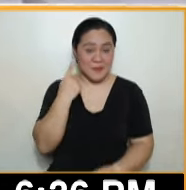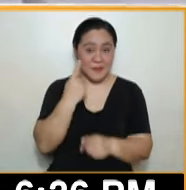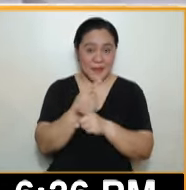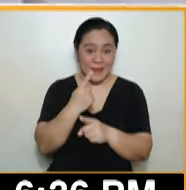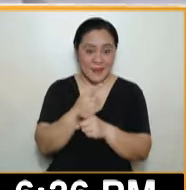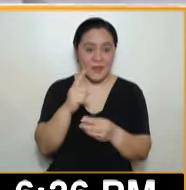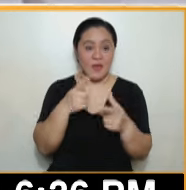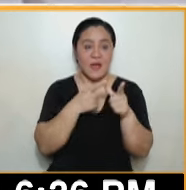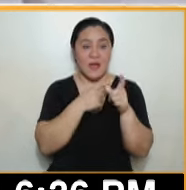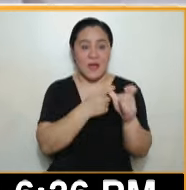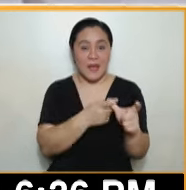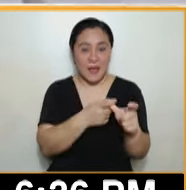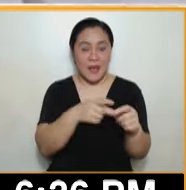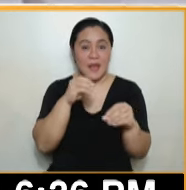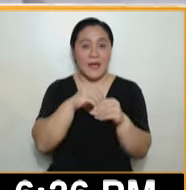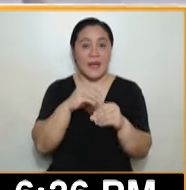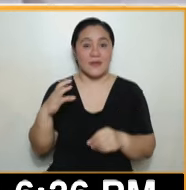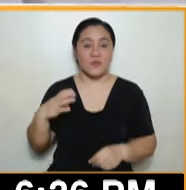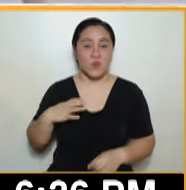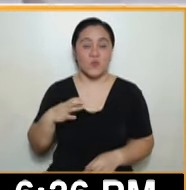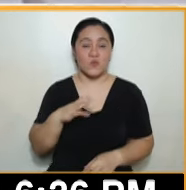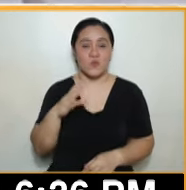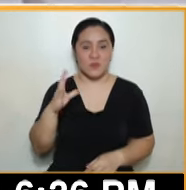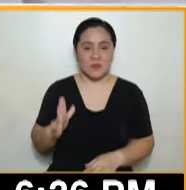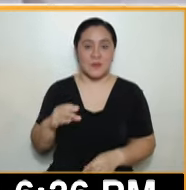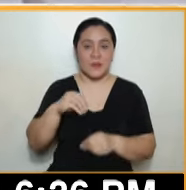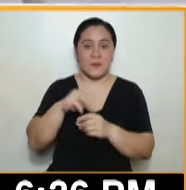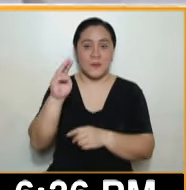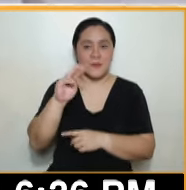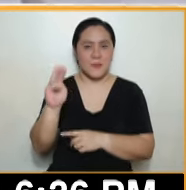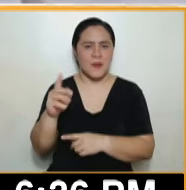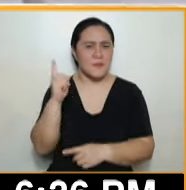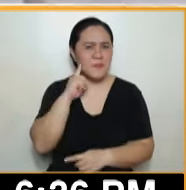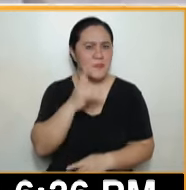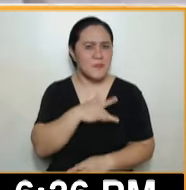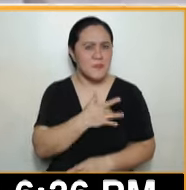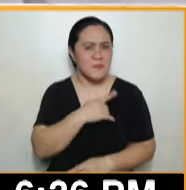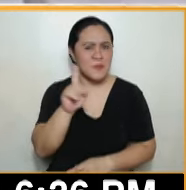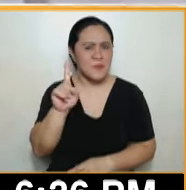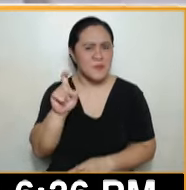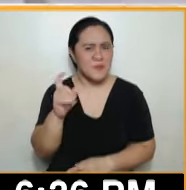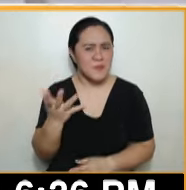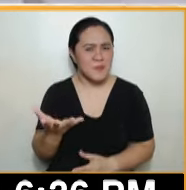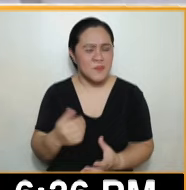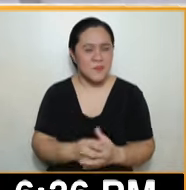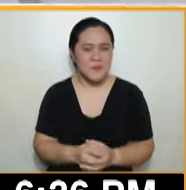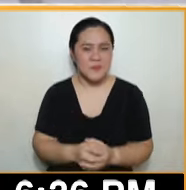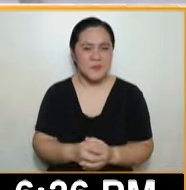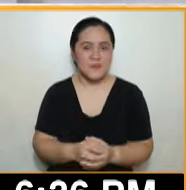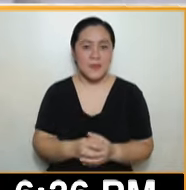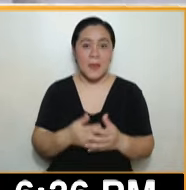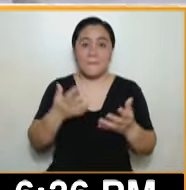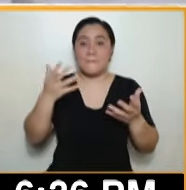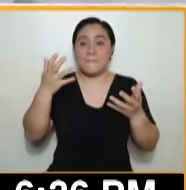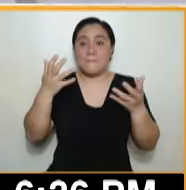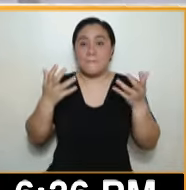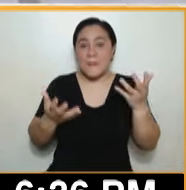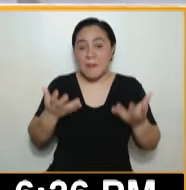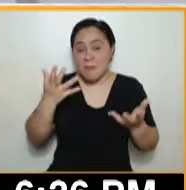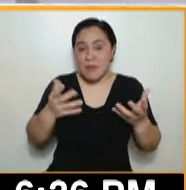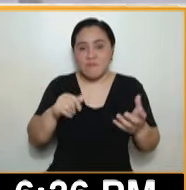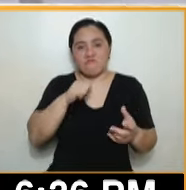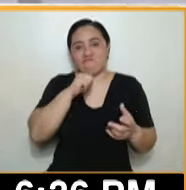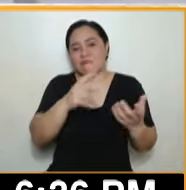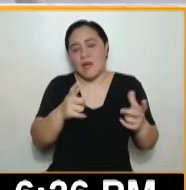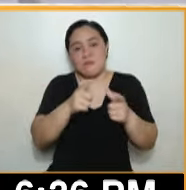Tatakbong konsehal ng Maynila. What are her chances? Baka hindi ganun kalaki.